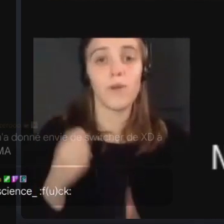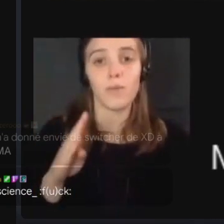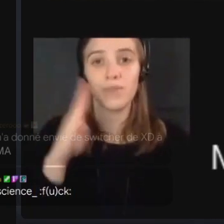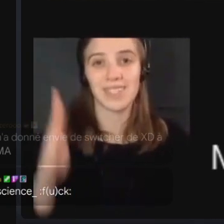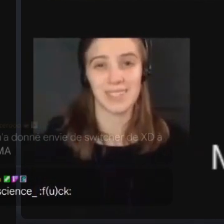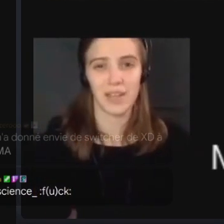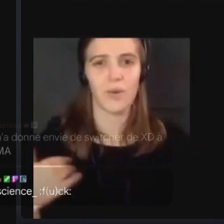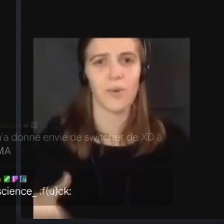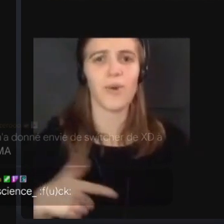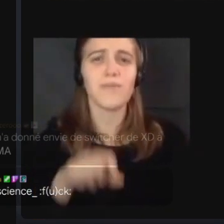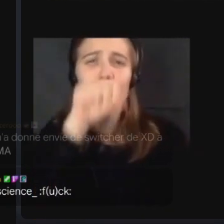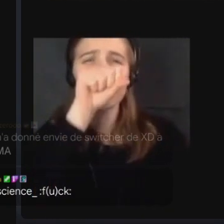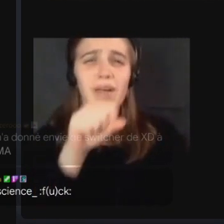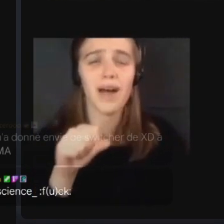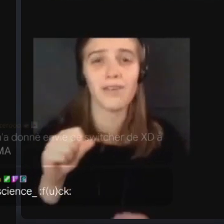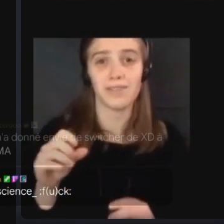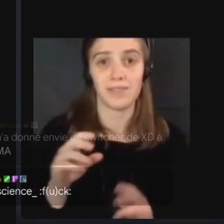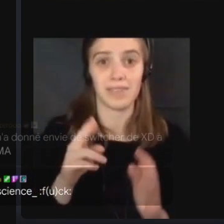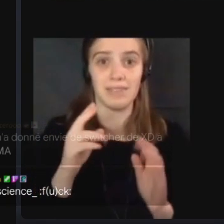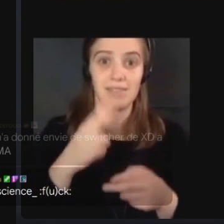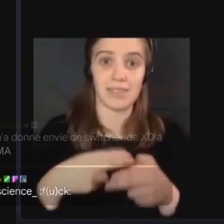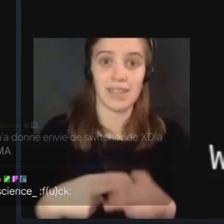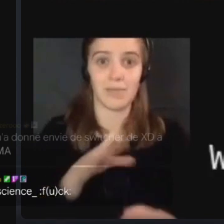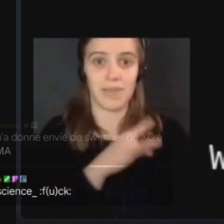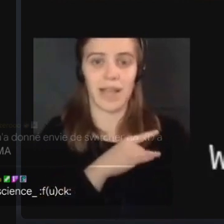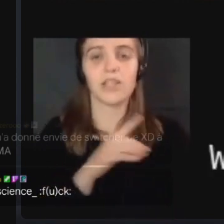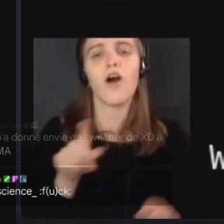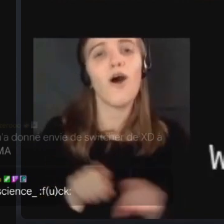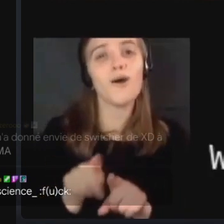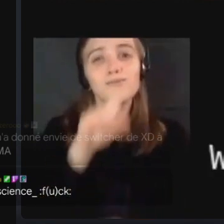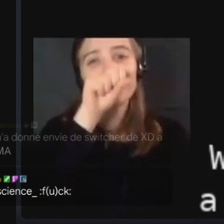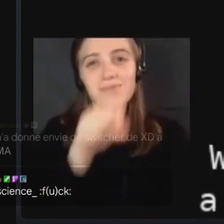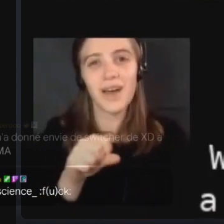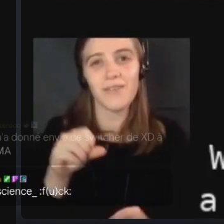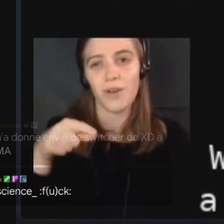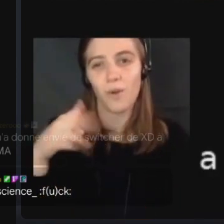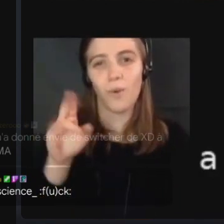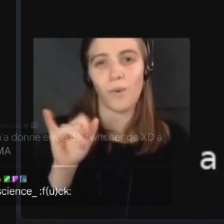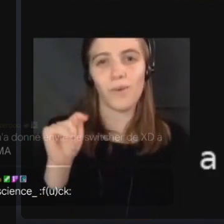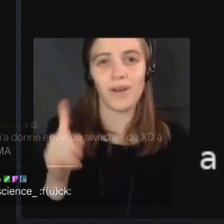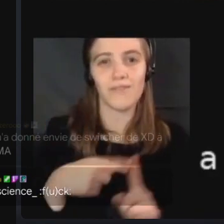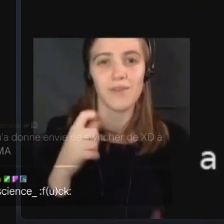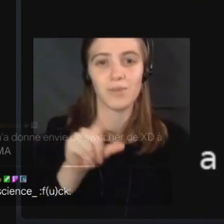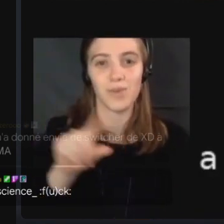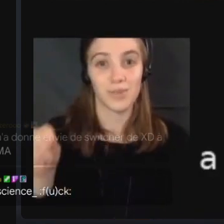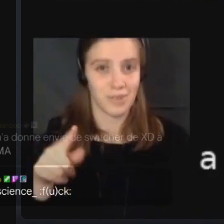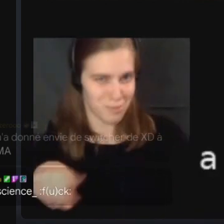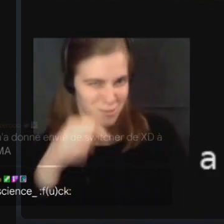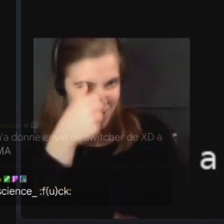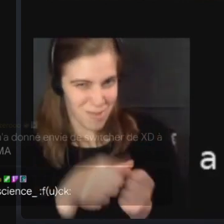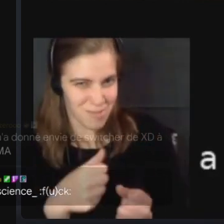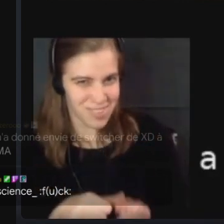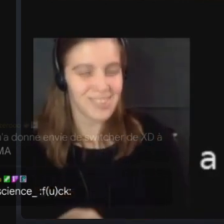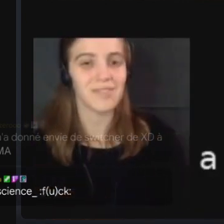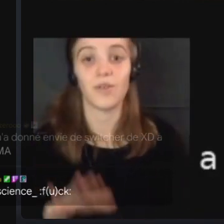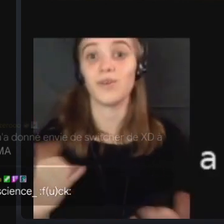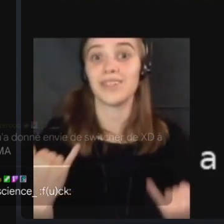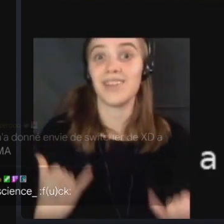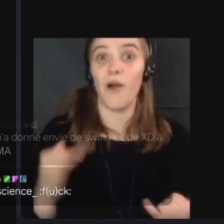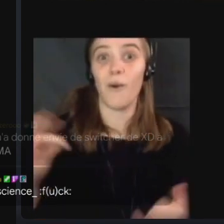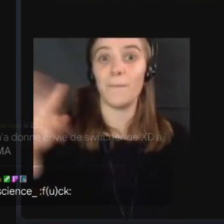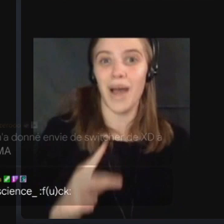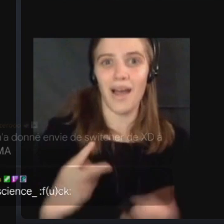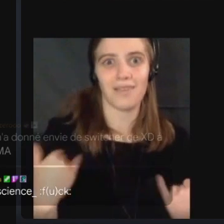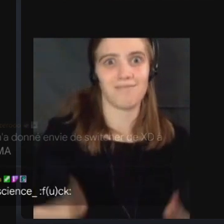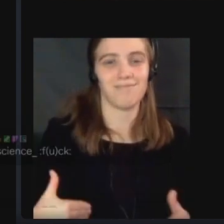films, des MP3, la synchro de l'iPhone et tout, quoi. Voilà. Remember that? On va écouter un peu ce qu'ils ont à nous dire. Là, ils parlent un peu de